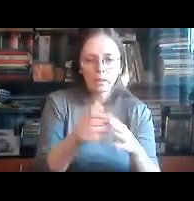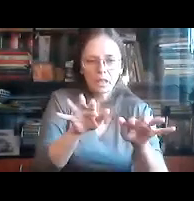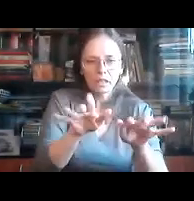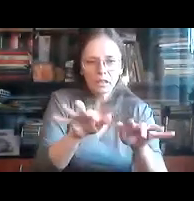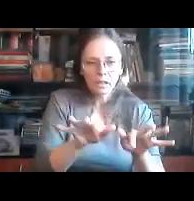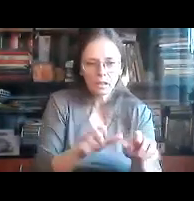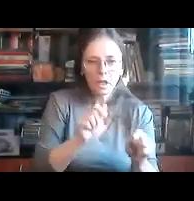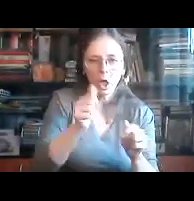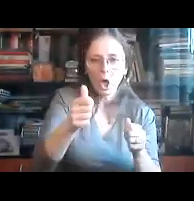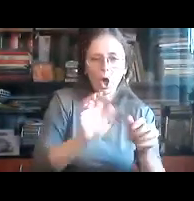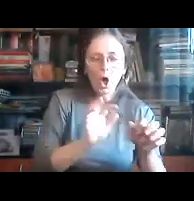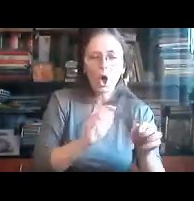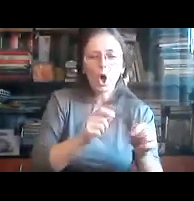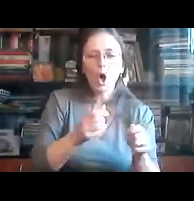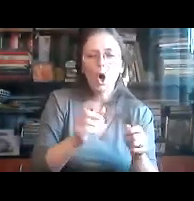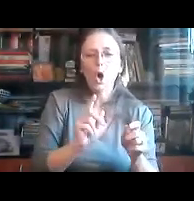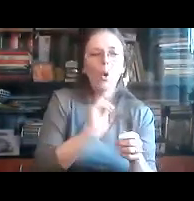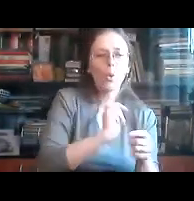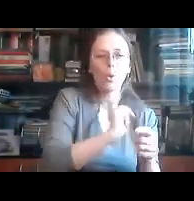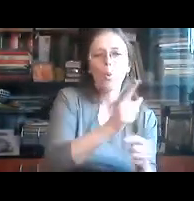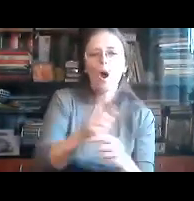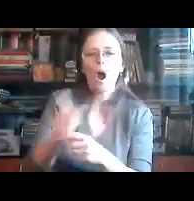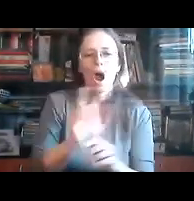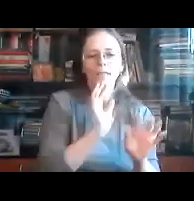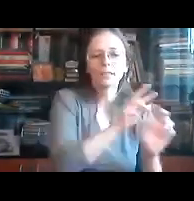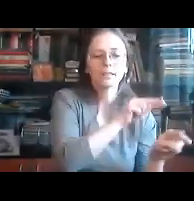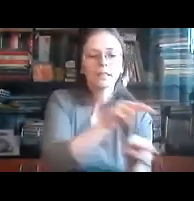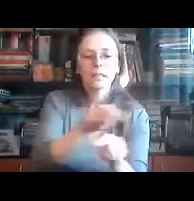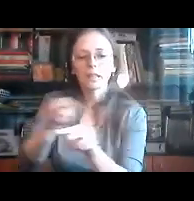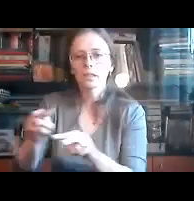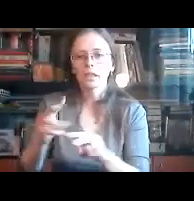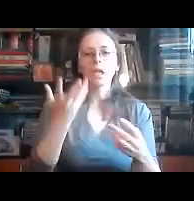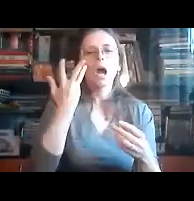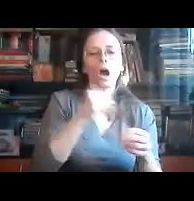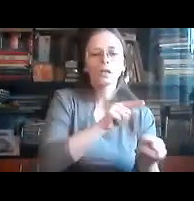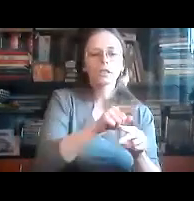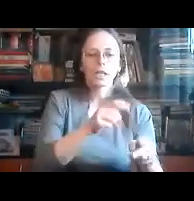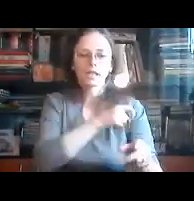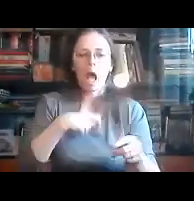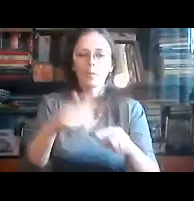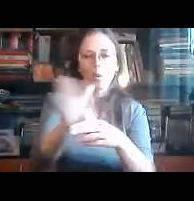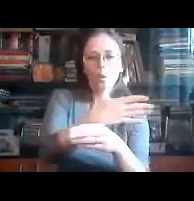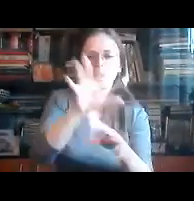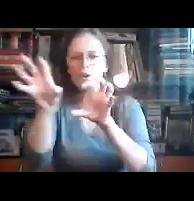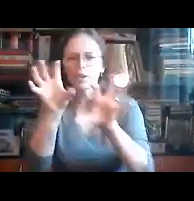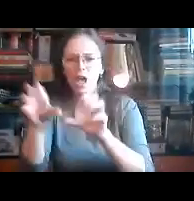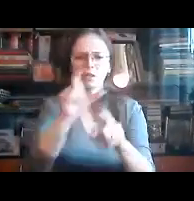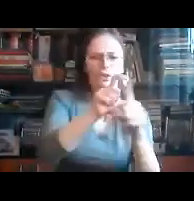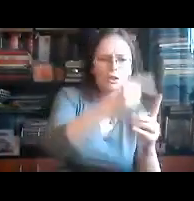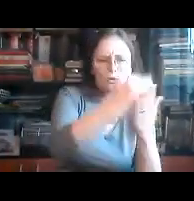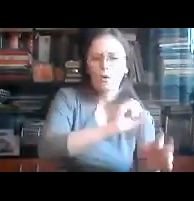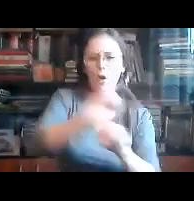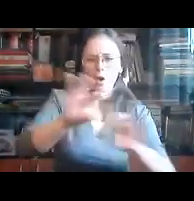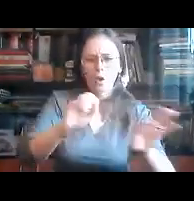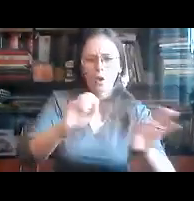скандал большой, и на его основе эти израильские режиссеры сделали спектакль. А